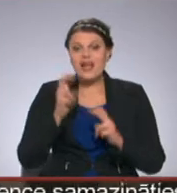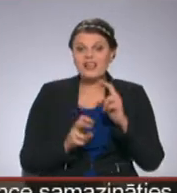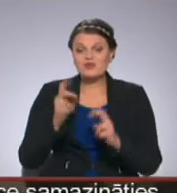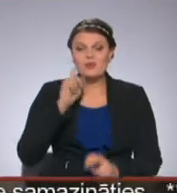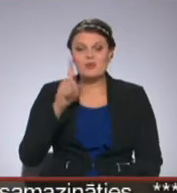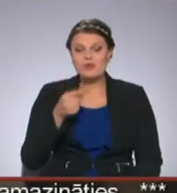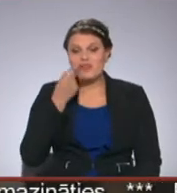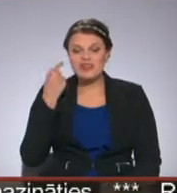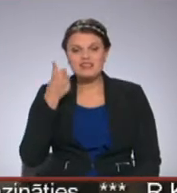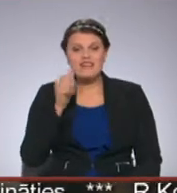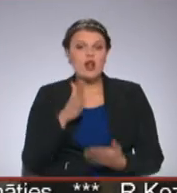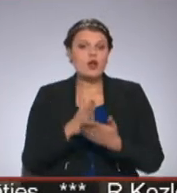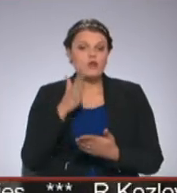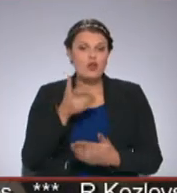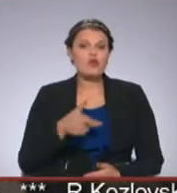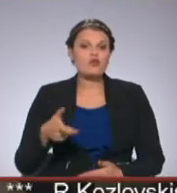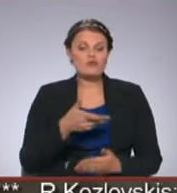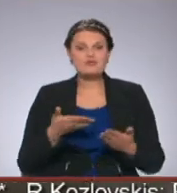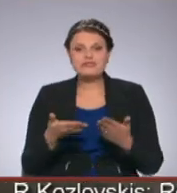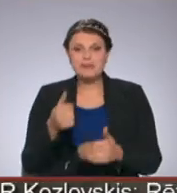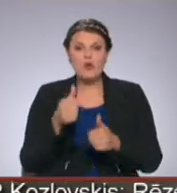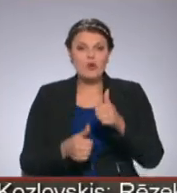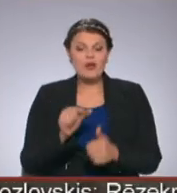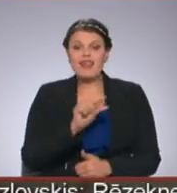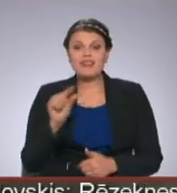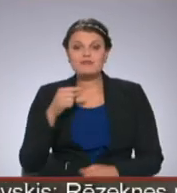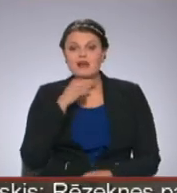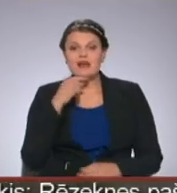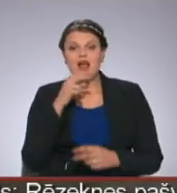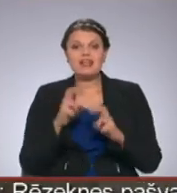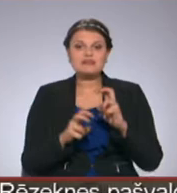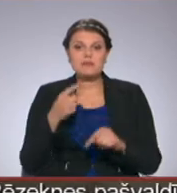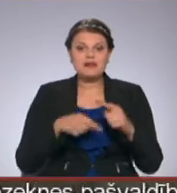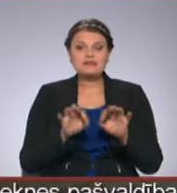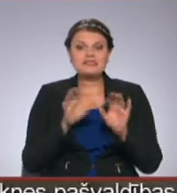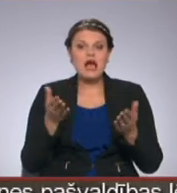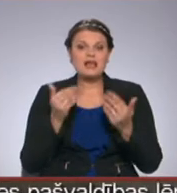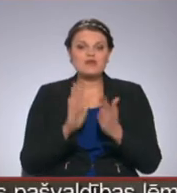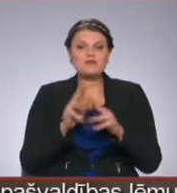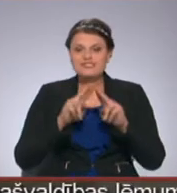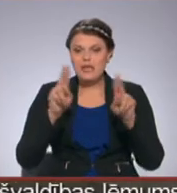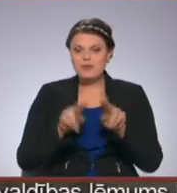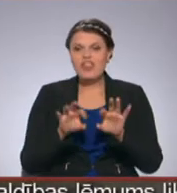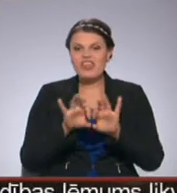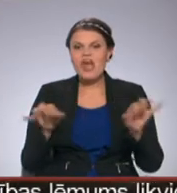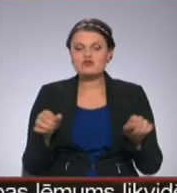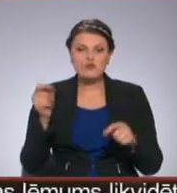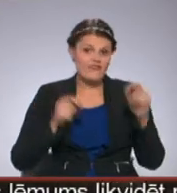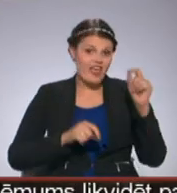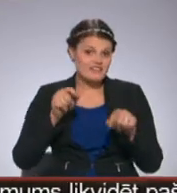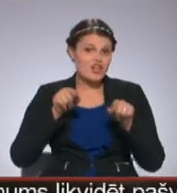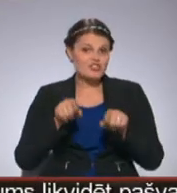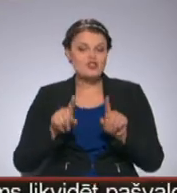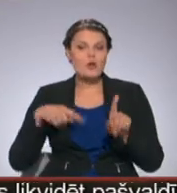prasmes, nesen Valkā notika toršu cepēju konkurss. Drīzumā gaļas pārstrādātāji tiek aicināti uz starptautisku desu festivālu. Šajā